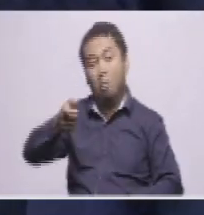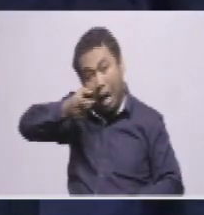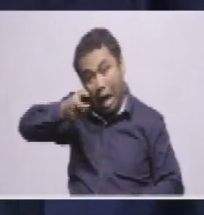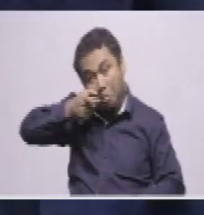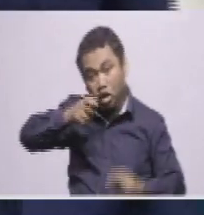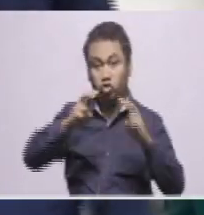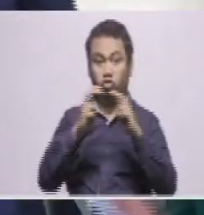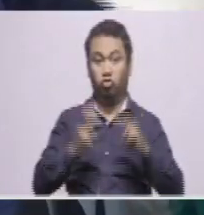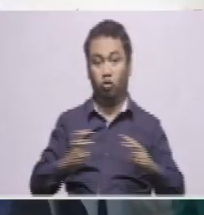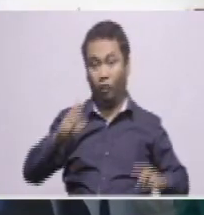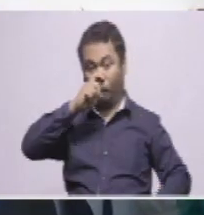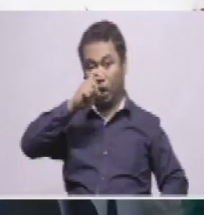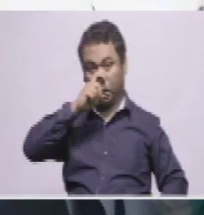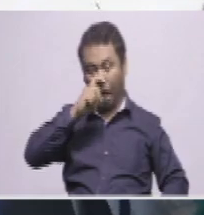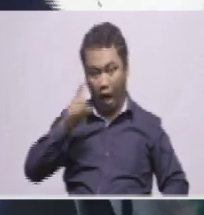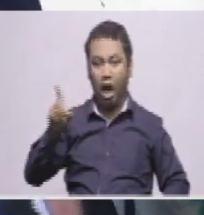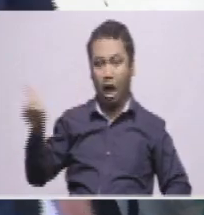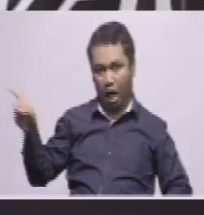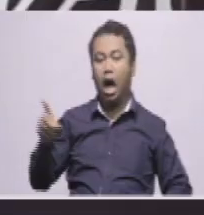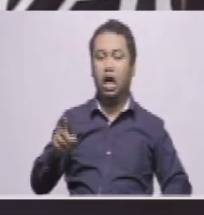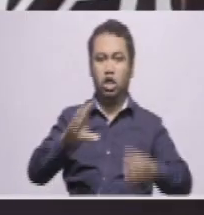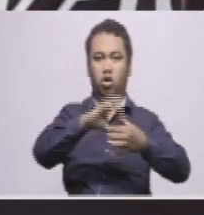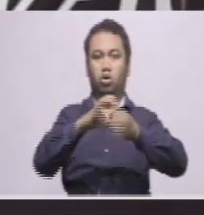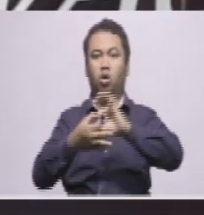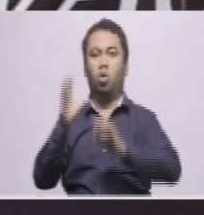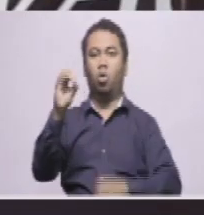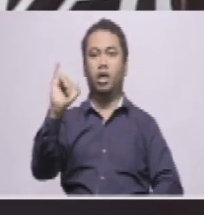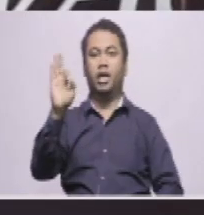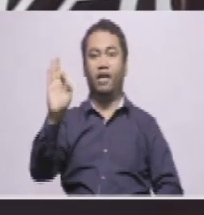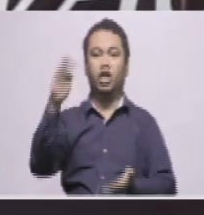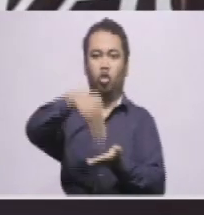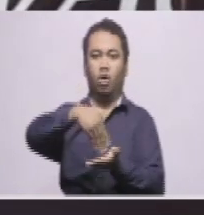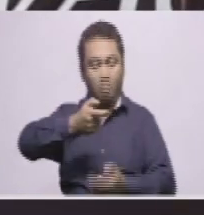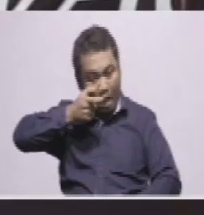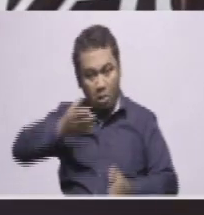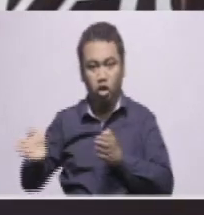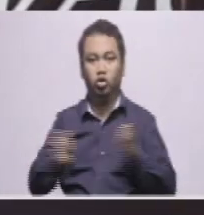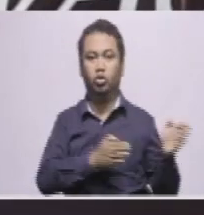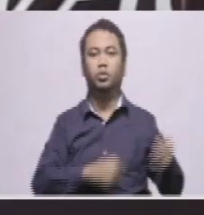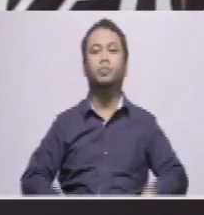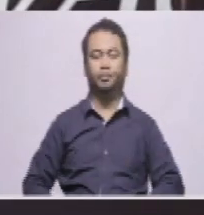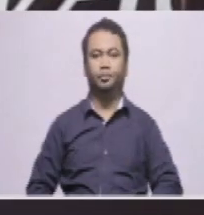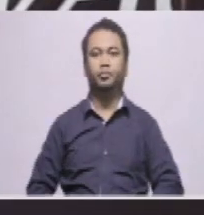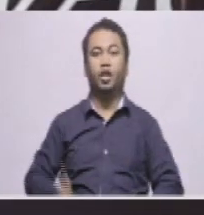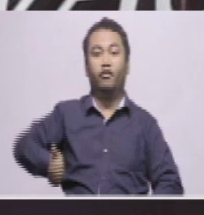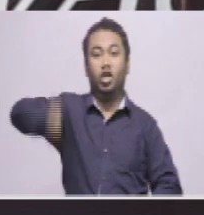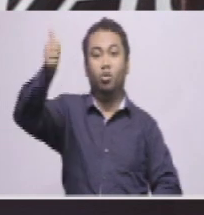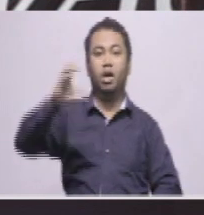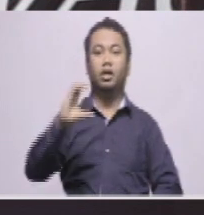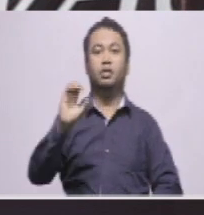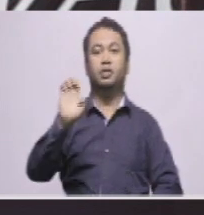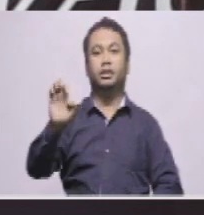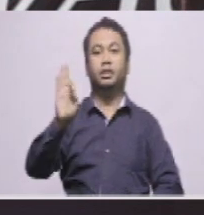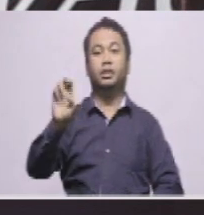iraisam-pirenena avy amin'ny organisation internationale de la francophonie ny filohan'ny seni ery rakotomanana ny